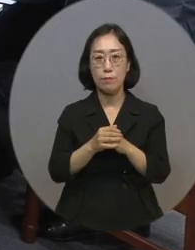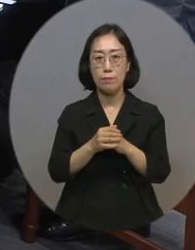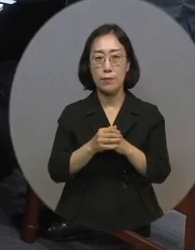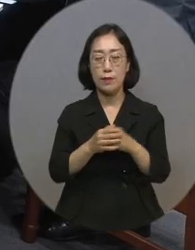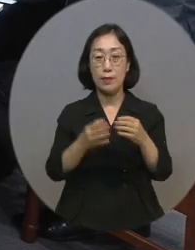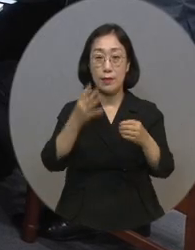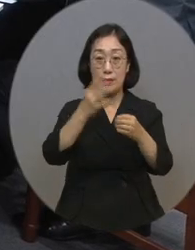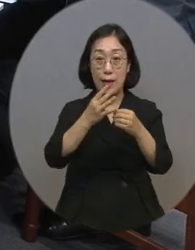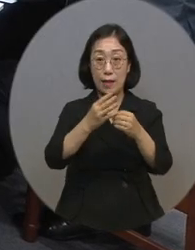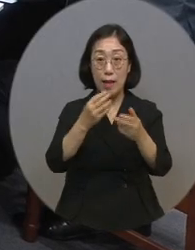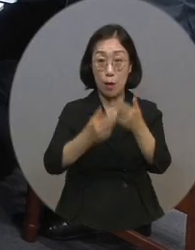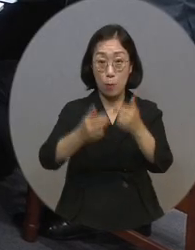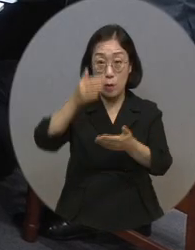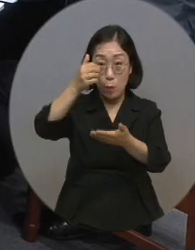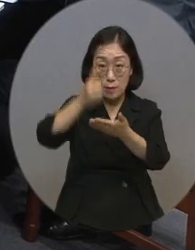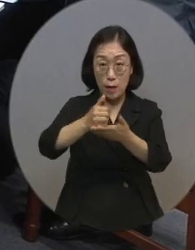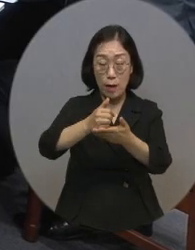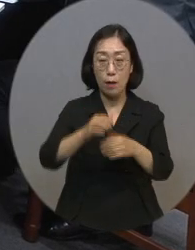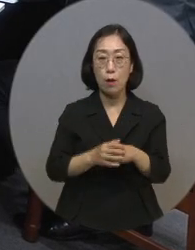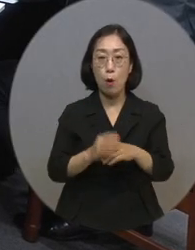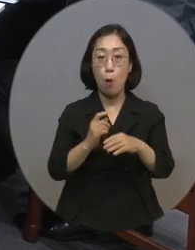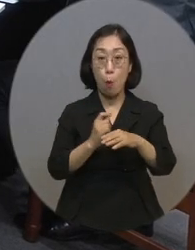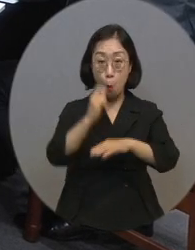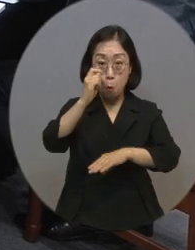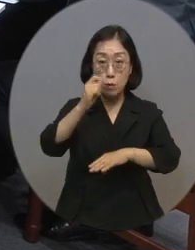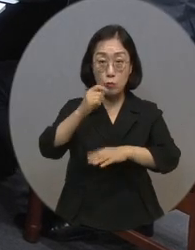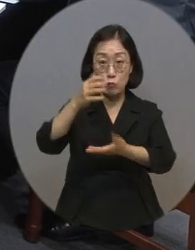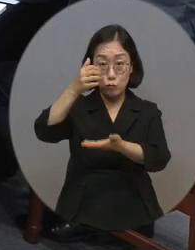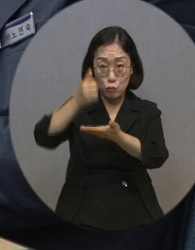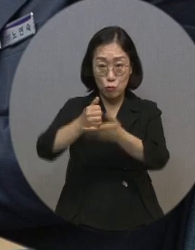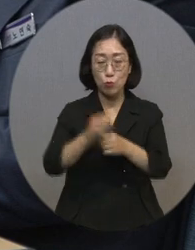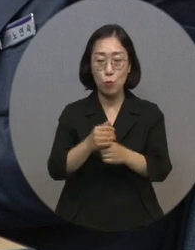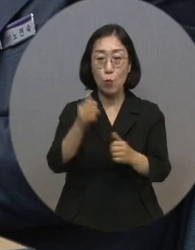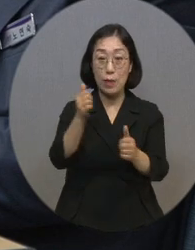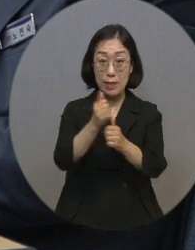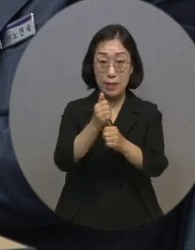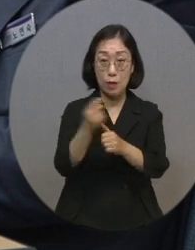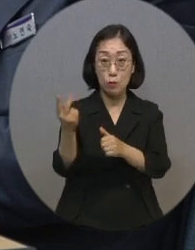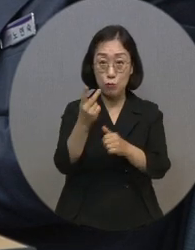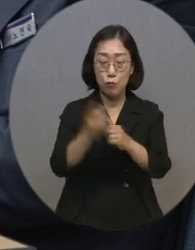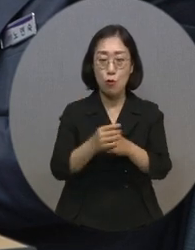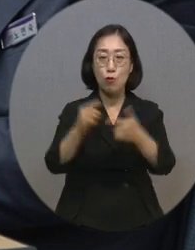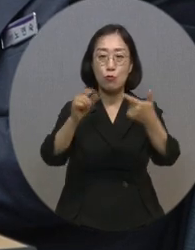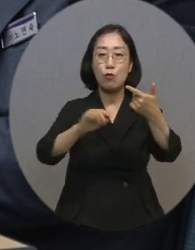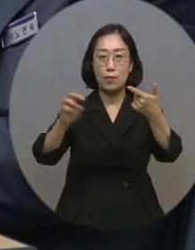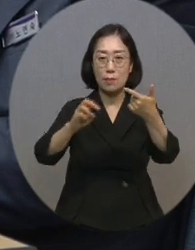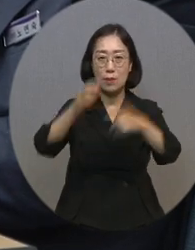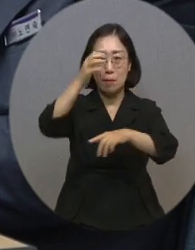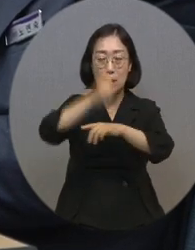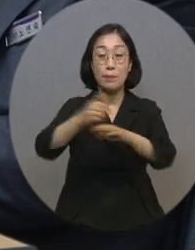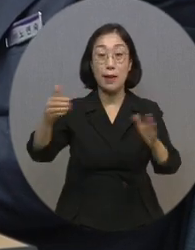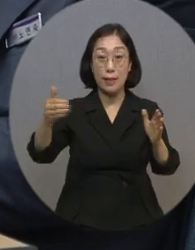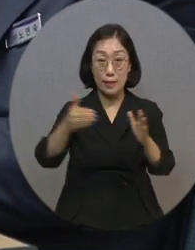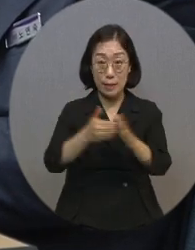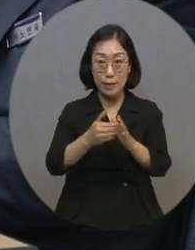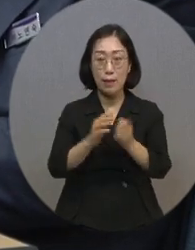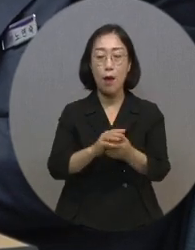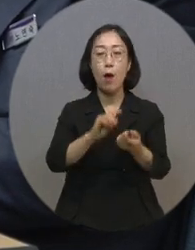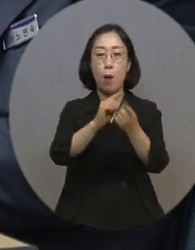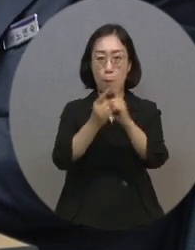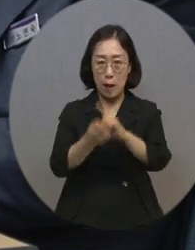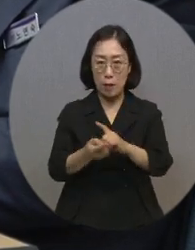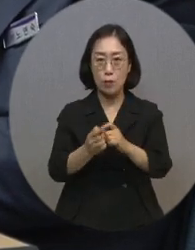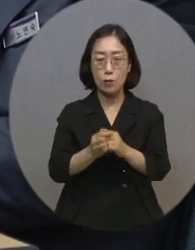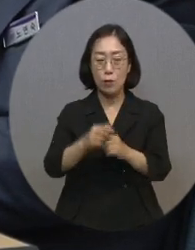제4대 협의회장인 고흥군수와 고흥군의회 의장의 임기가 오는 6월 30일로 종료됨에 따라